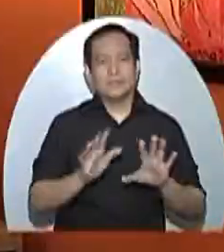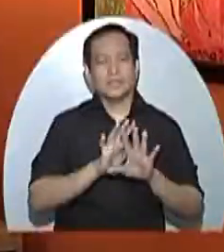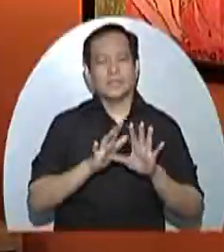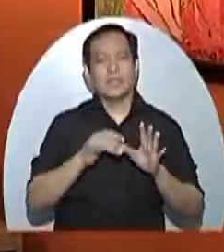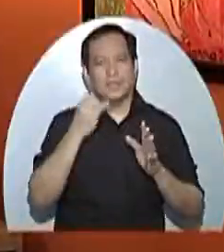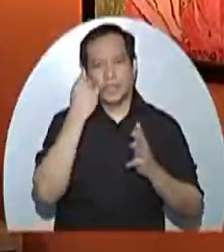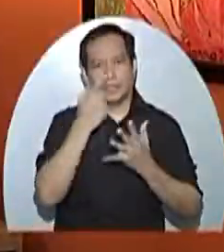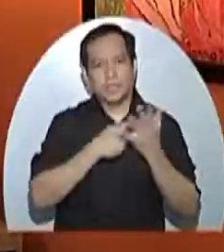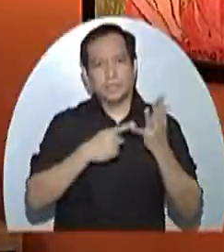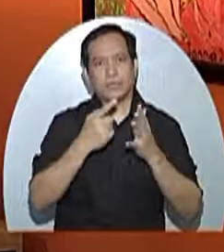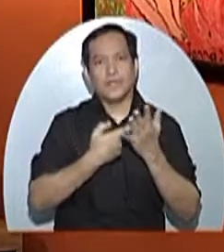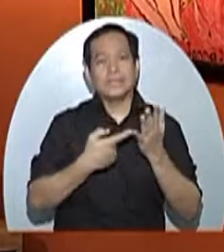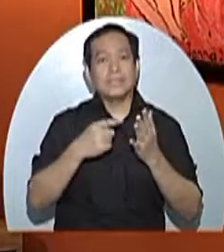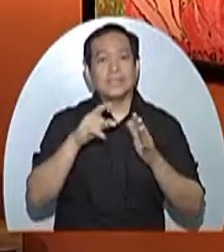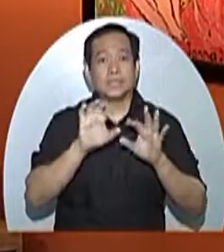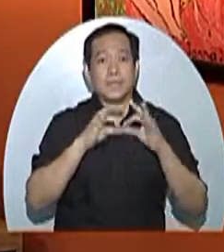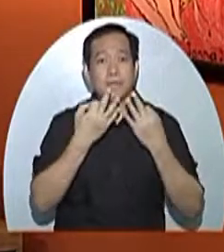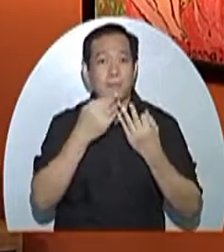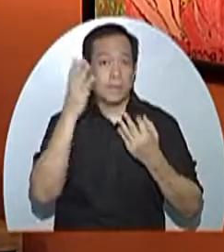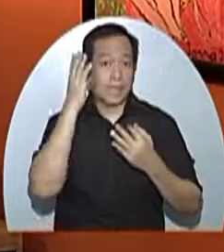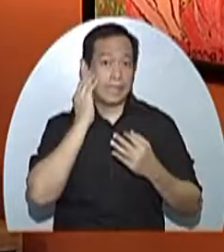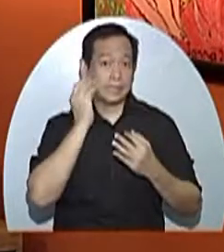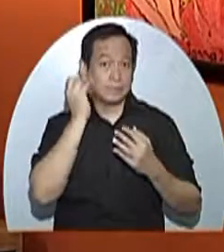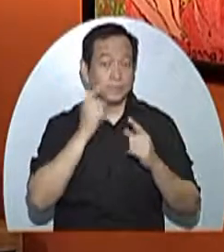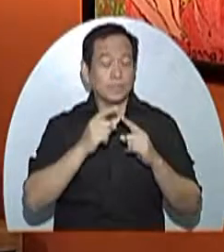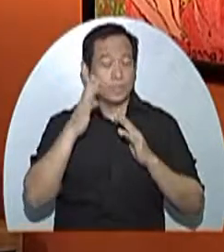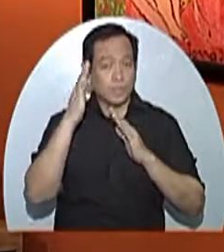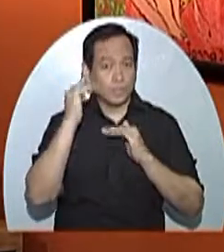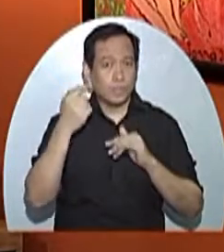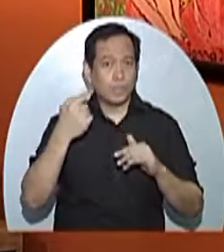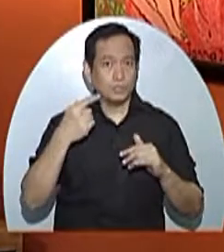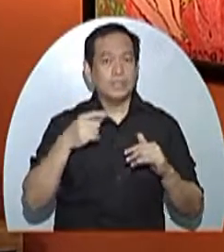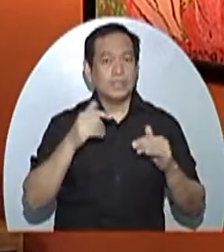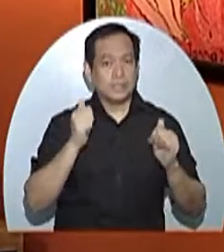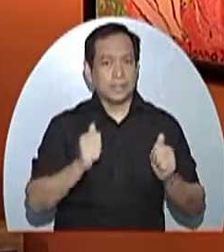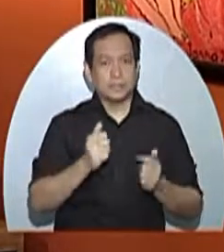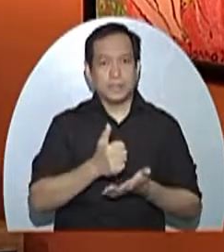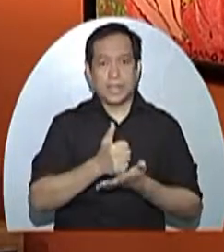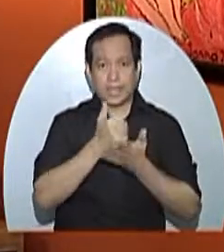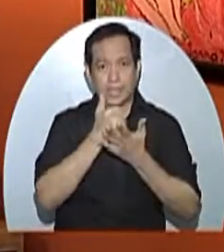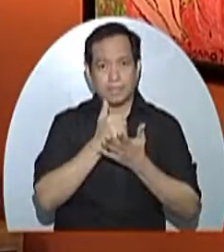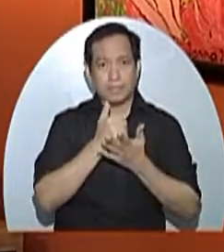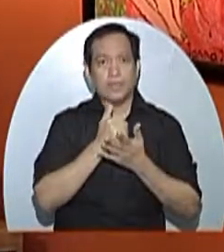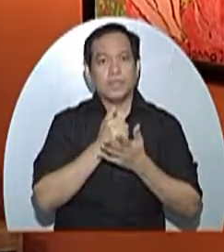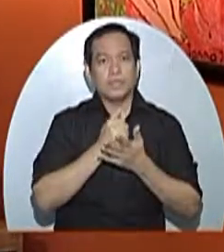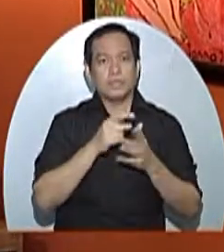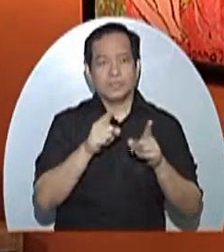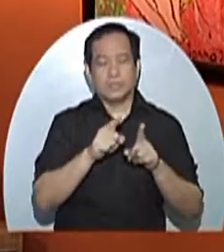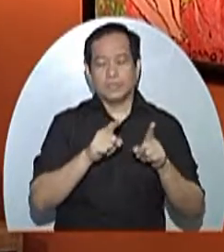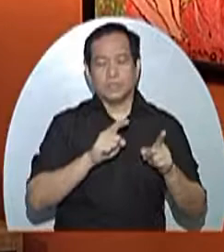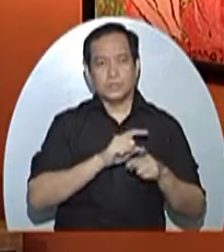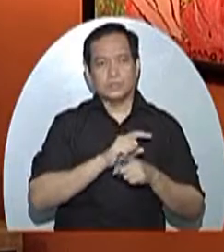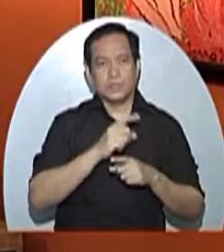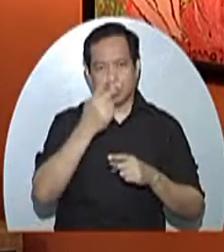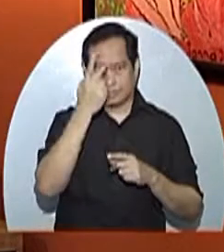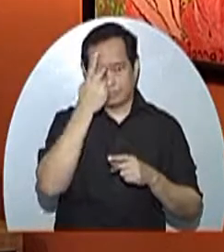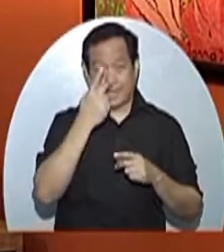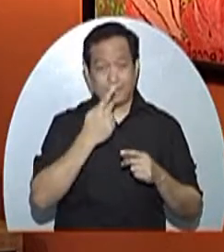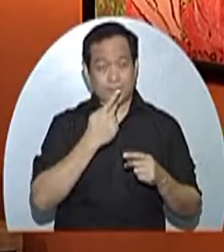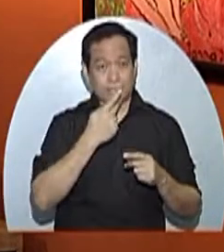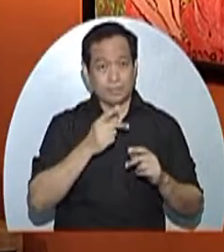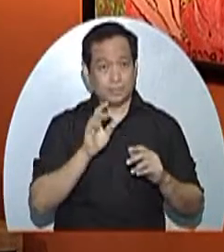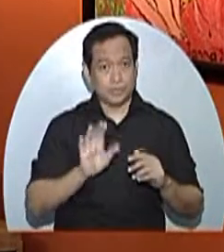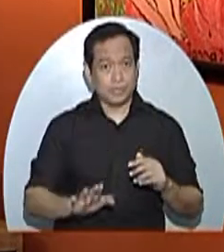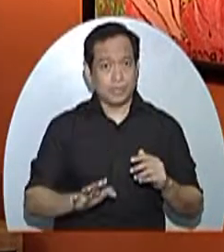Hindi biro ang pinagdaraanan ng pamilya ni Cedrick. Sana ay matulungan na siya at ang kanyang mga magulang.